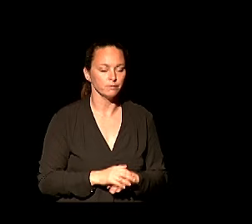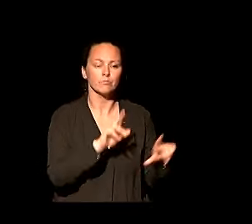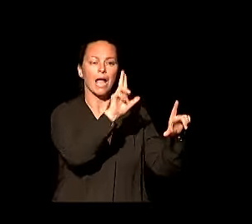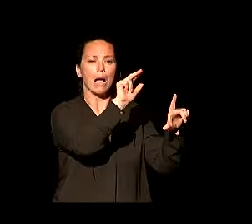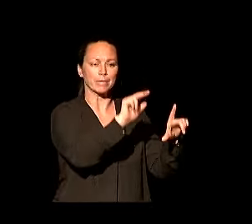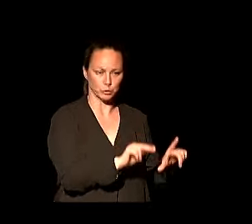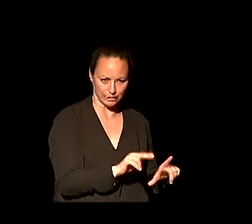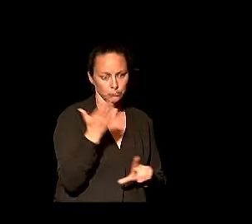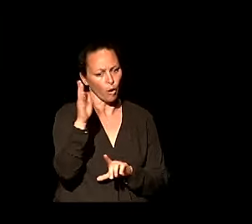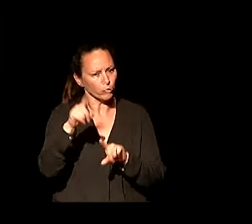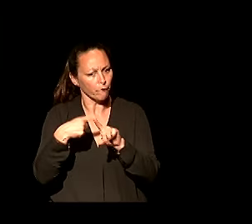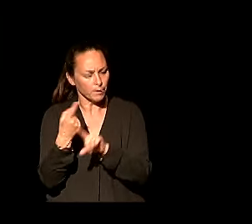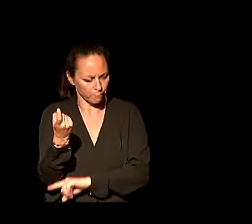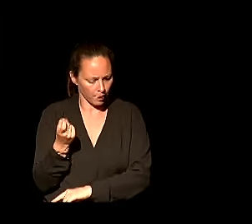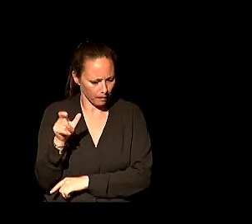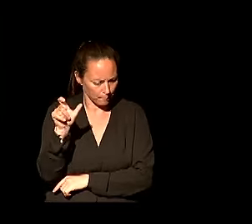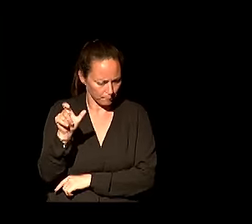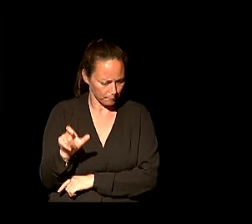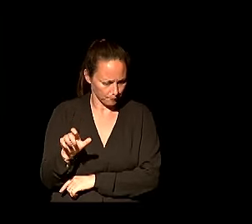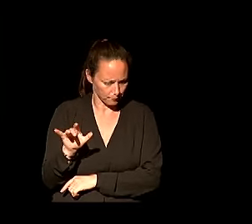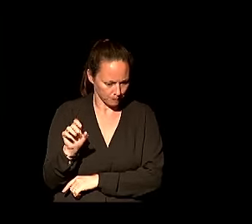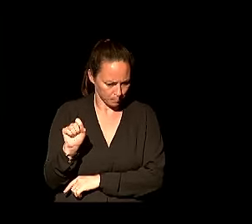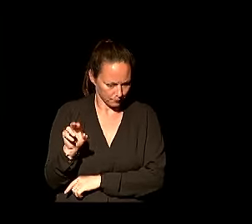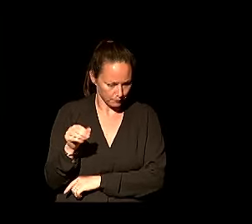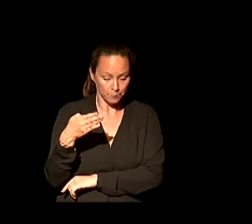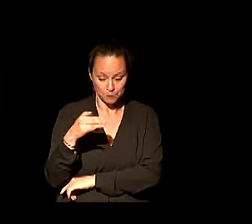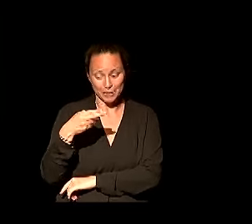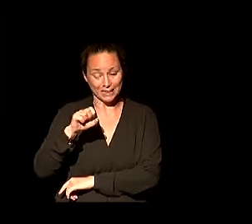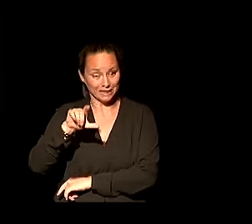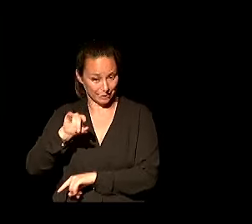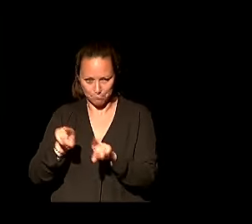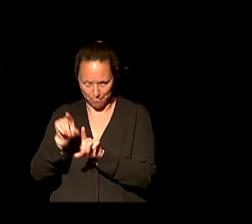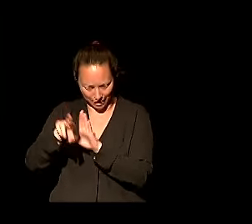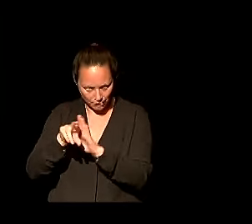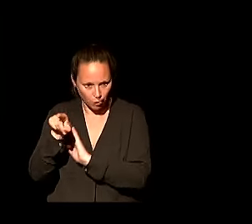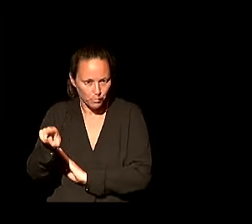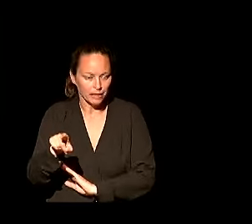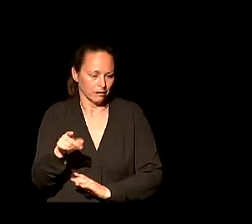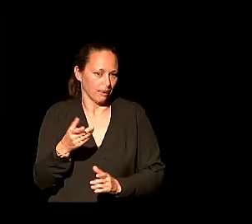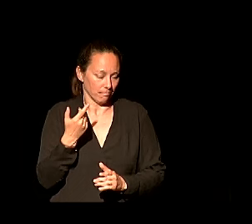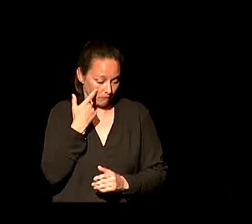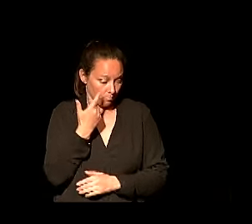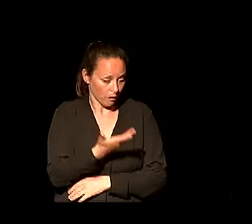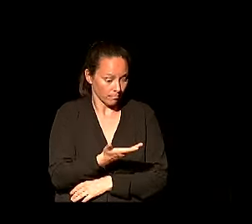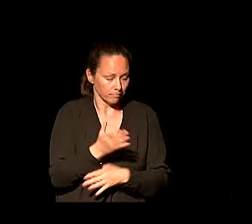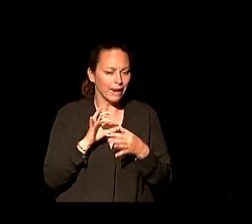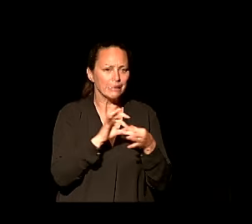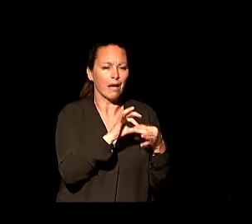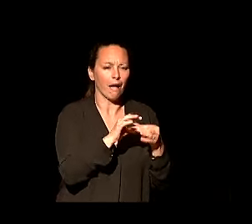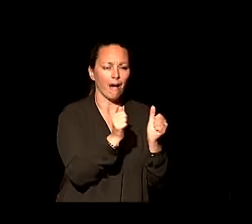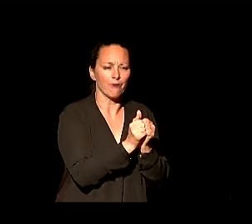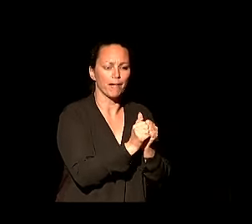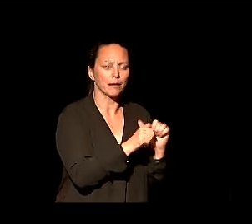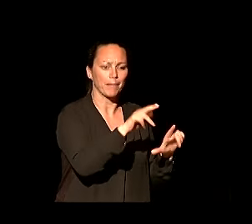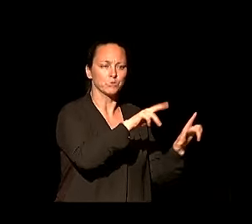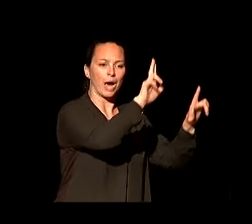l'impressionnisme dans un autre film de Minelli, qui d'ailleurs explicite peut-être un petit peu ce lien à l'impressionnisme,